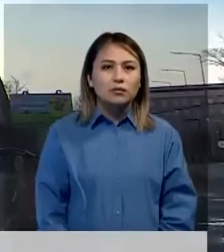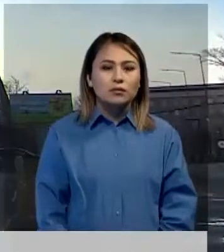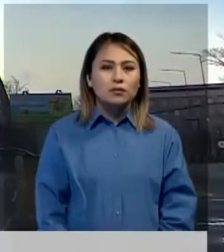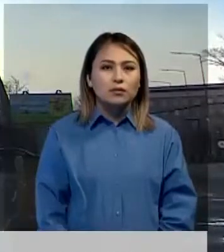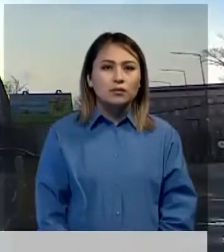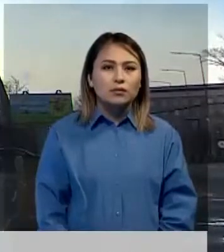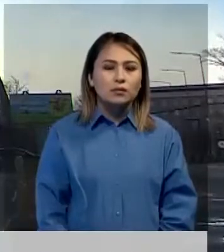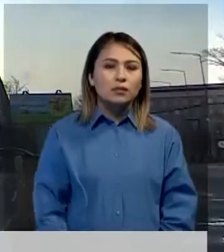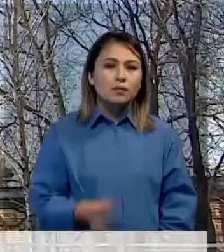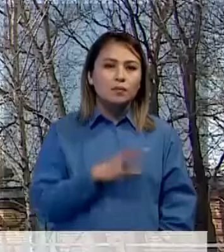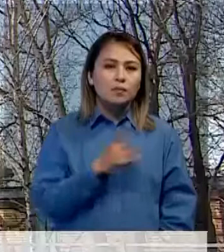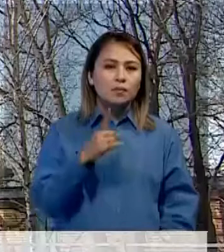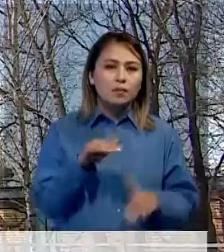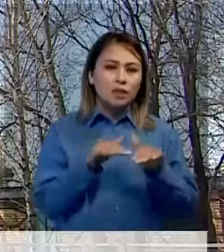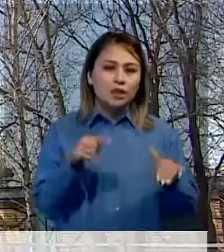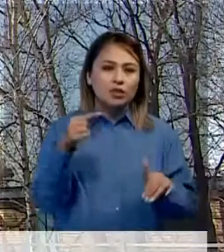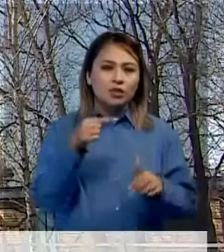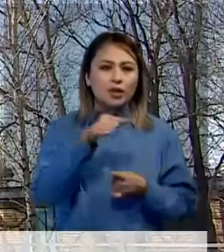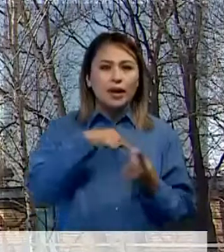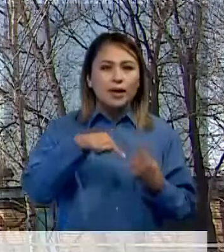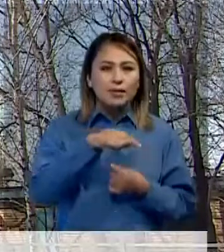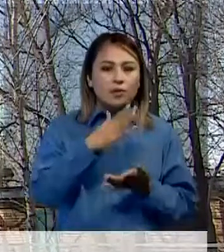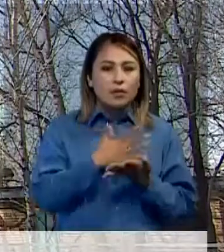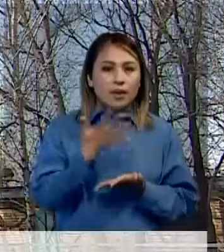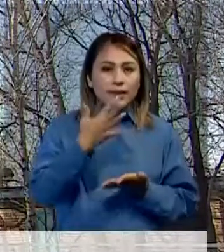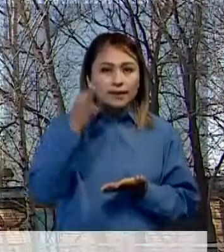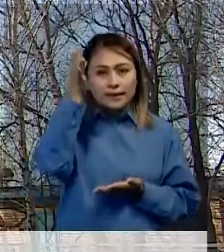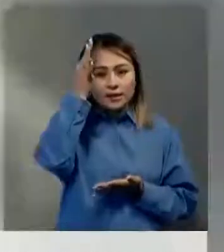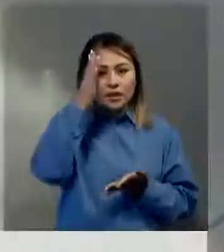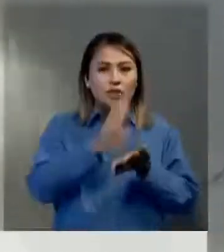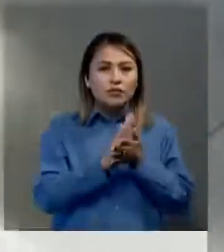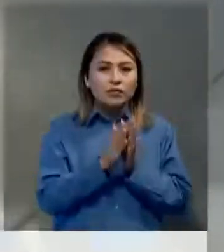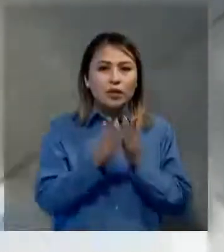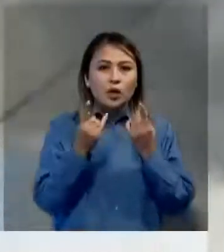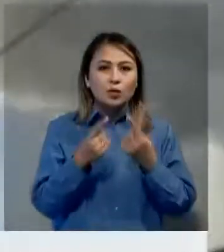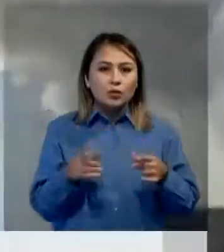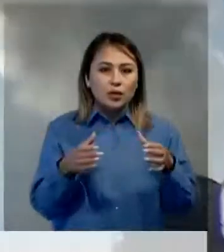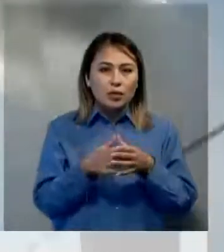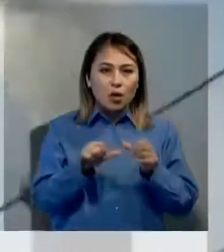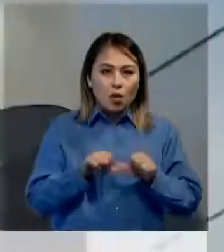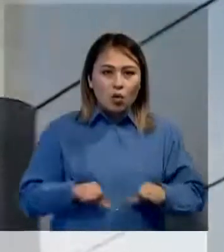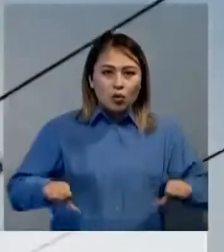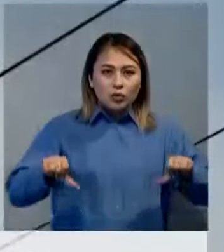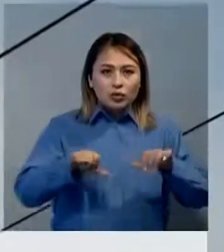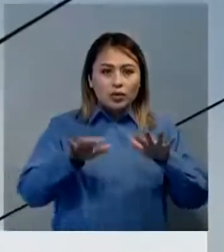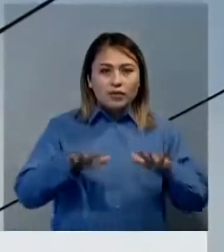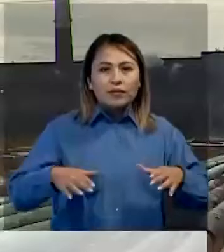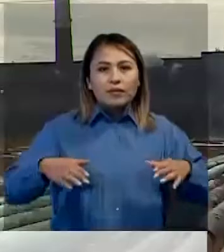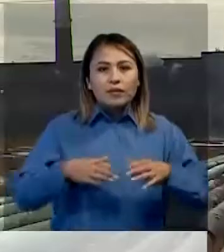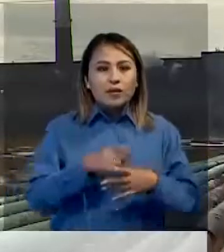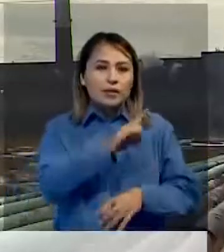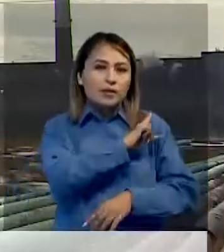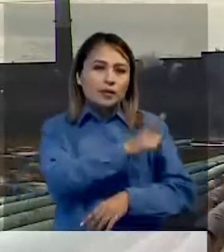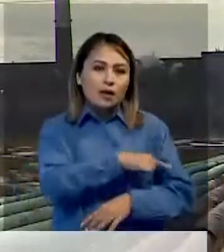Елде бірінші санаттағы шамамен 1000 кәсіпорын бар екенін ескерсек, 50 шақтысының өзгелеріне қарағанда қоршаған ортаға зияны орасан.